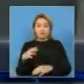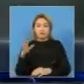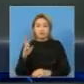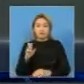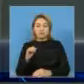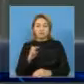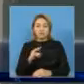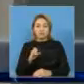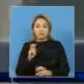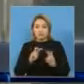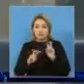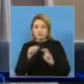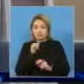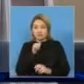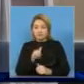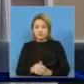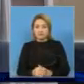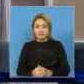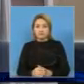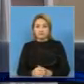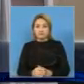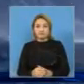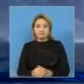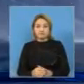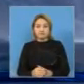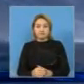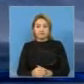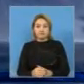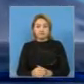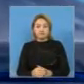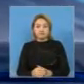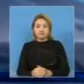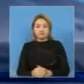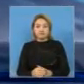500 ПЦР-исследований. Анастасия Евсеева, Азамат Сауханов, телеканал «Актобе».